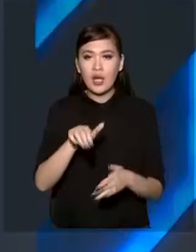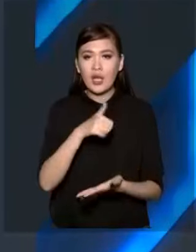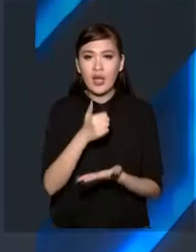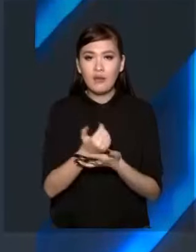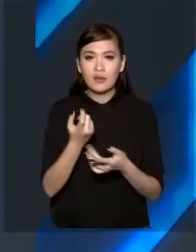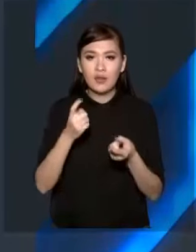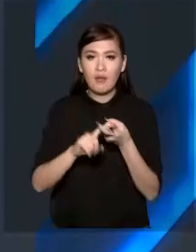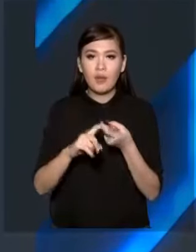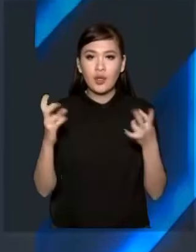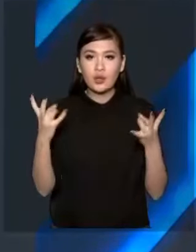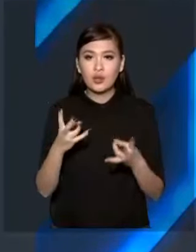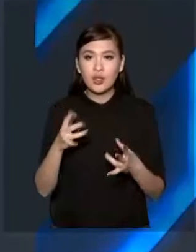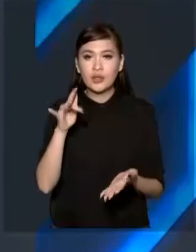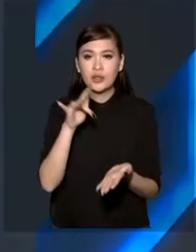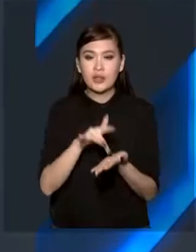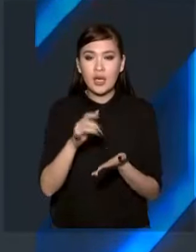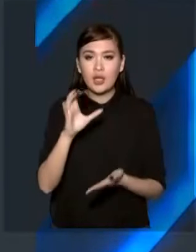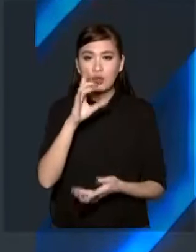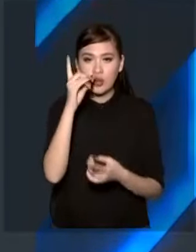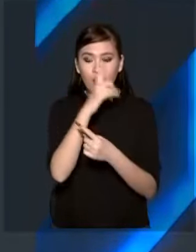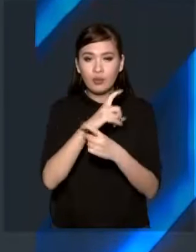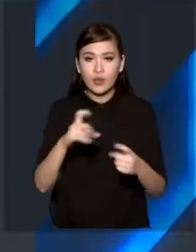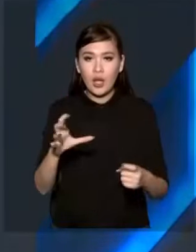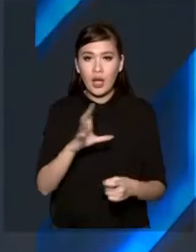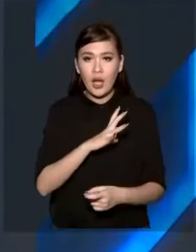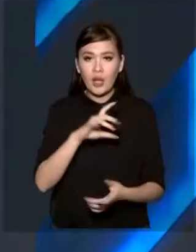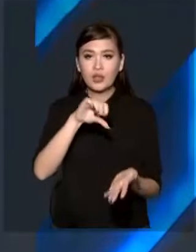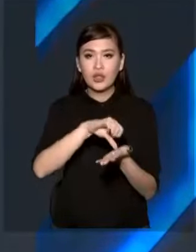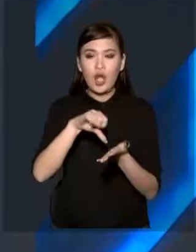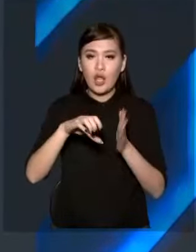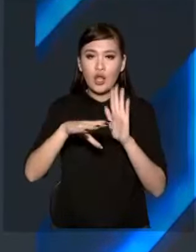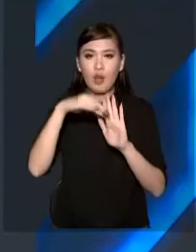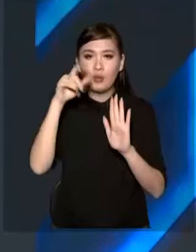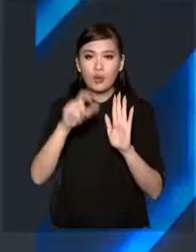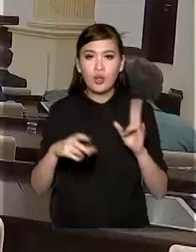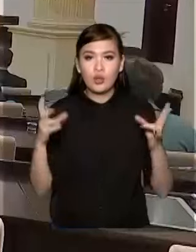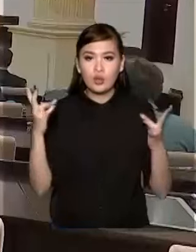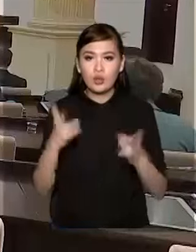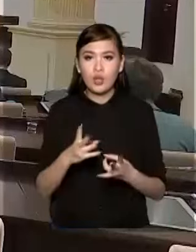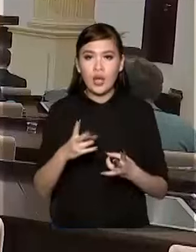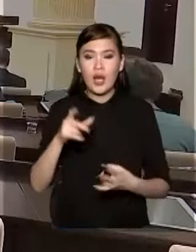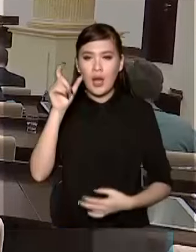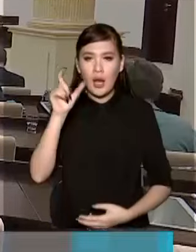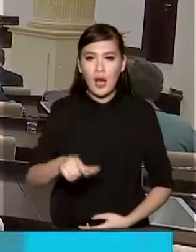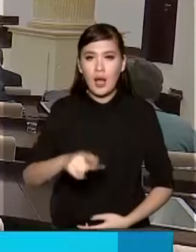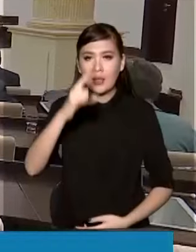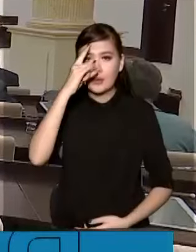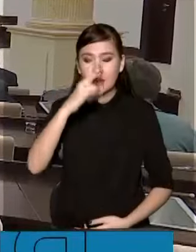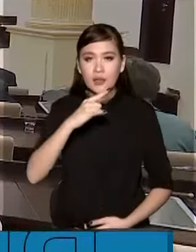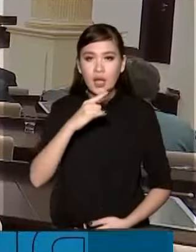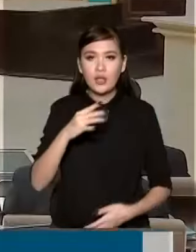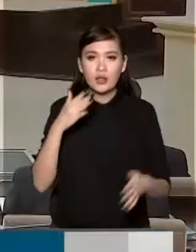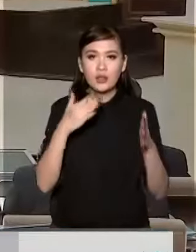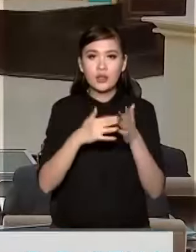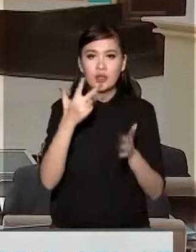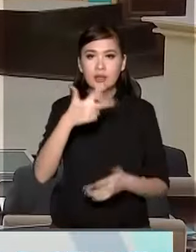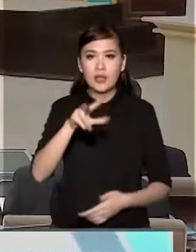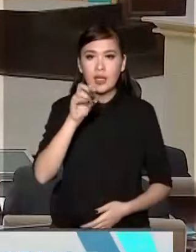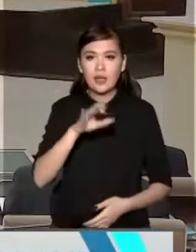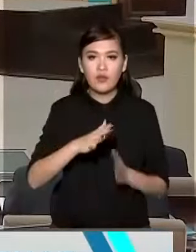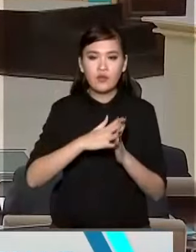соответствовать требованиям. В Центре избиркоме сообщили, что кандидатом в депутаты должен стать гражданин Казахстана, достигший 30 лет